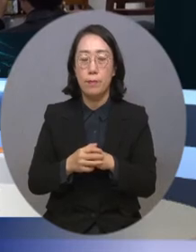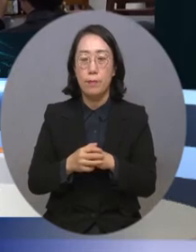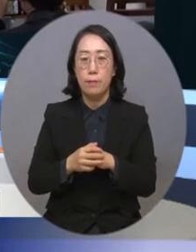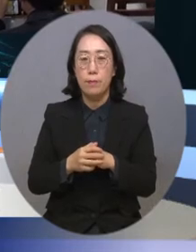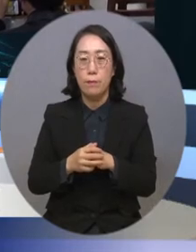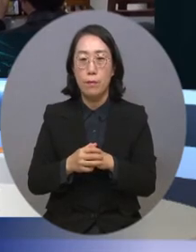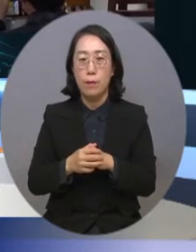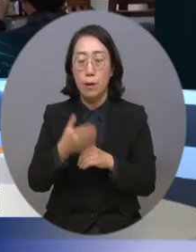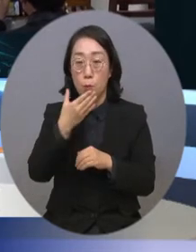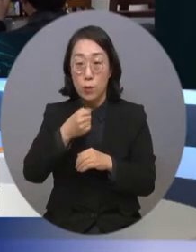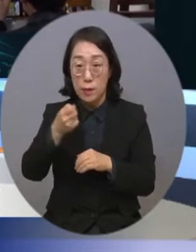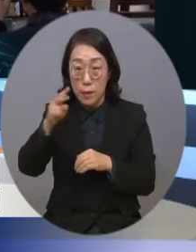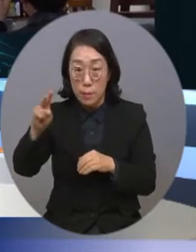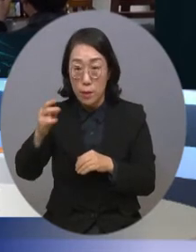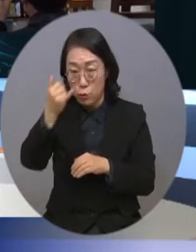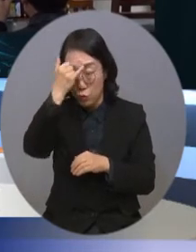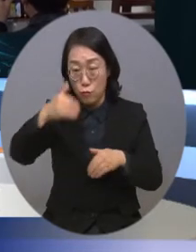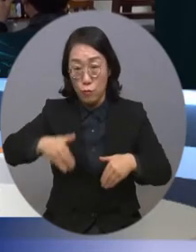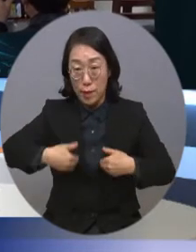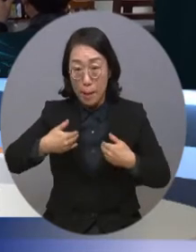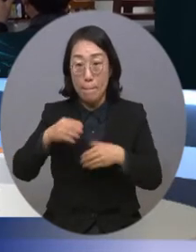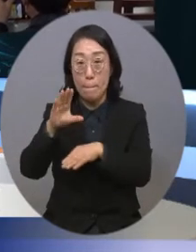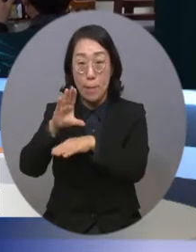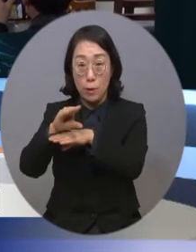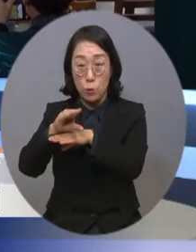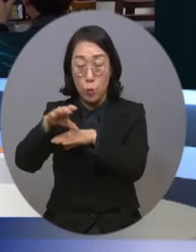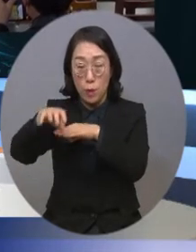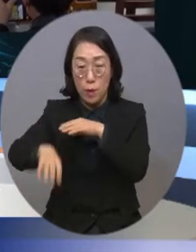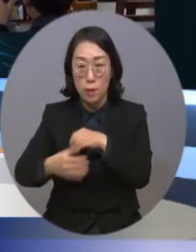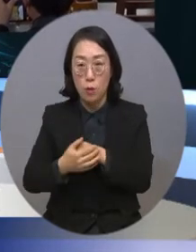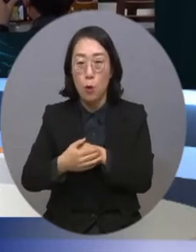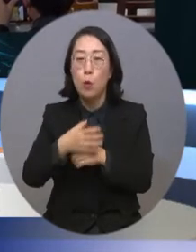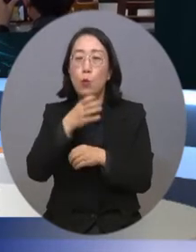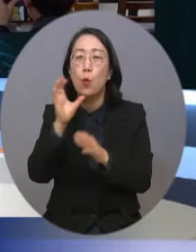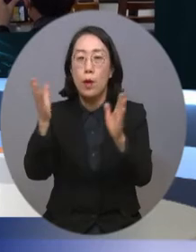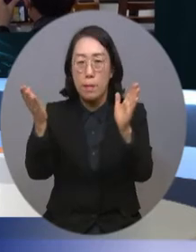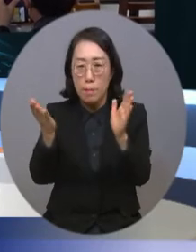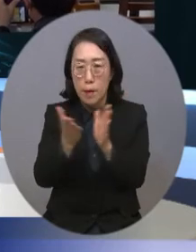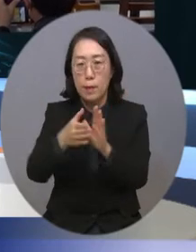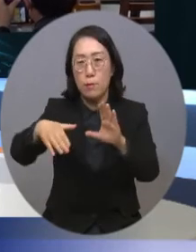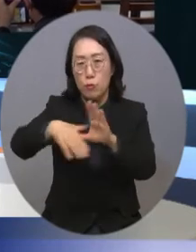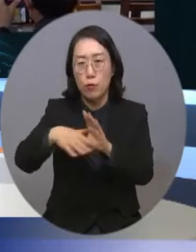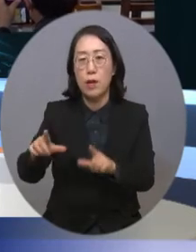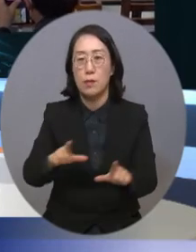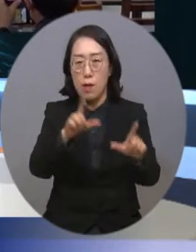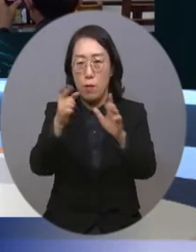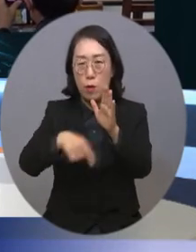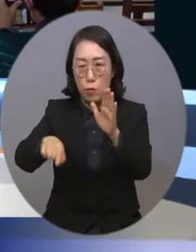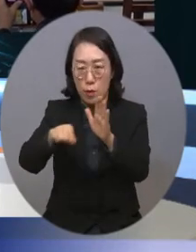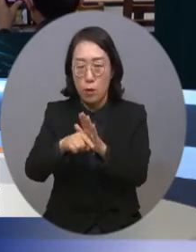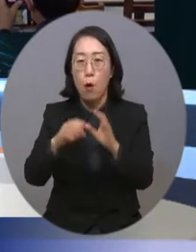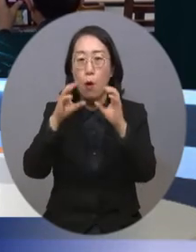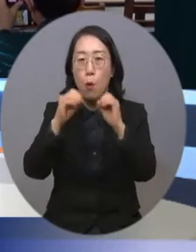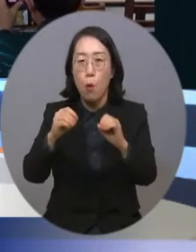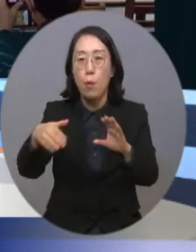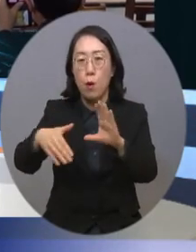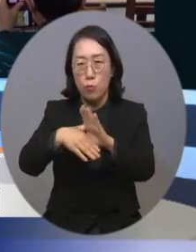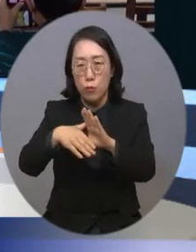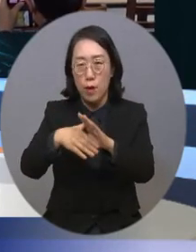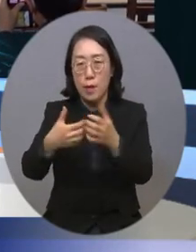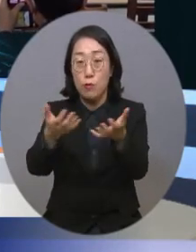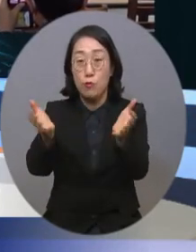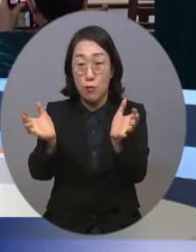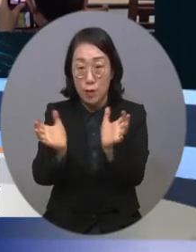복지 tv 충남 방송에 고령사회 발맞춰 실버 3l 문화 향유를 위해 홍보 문화 예술단 을 창립해